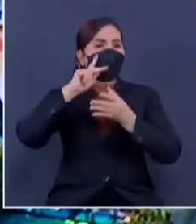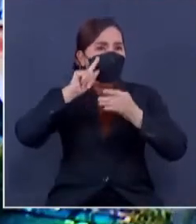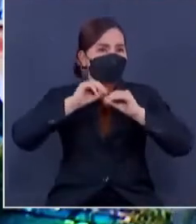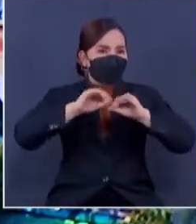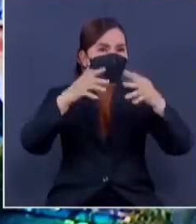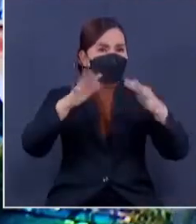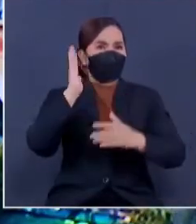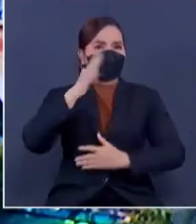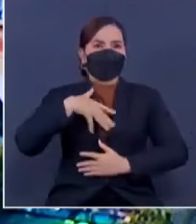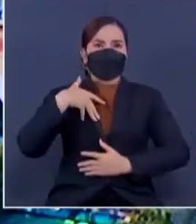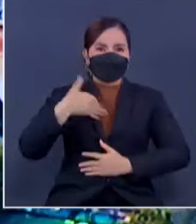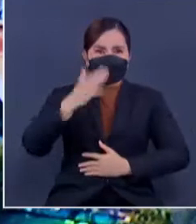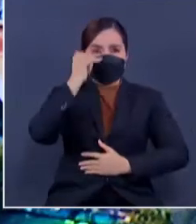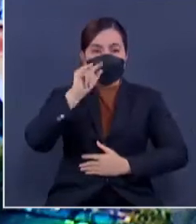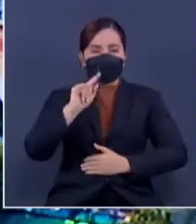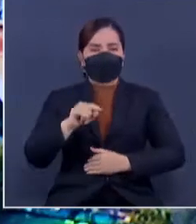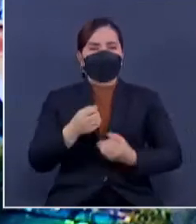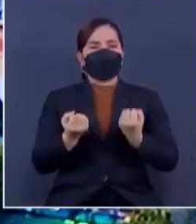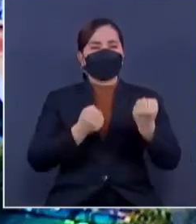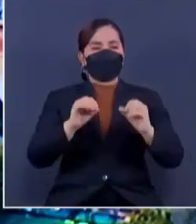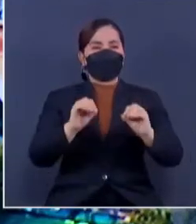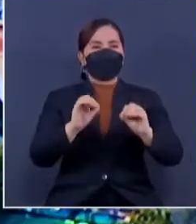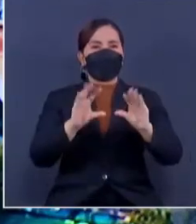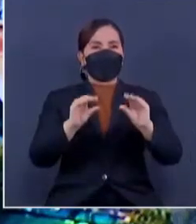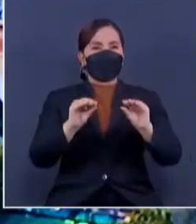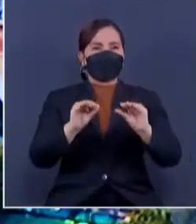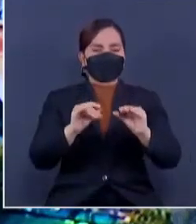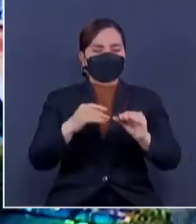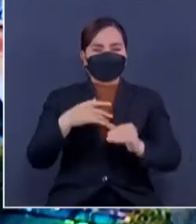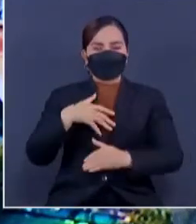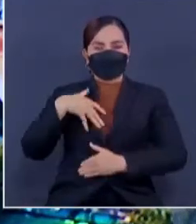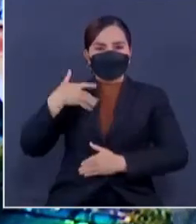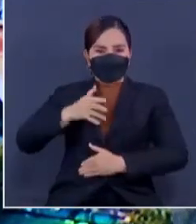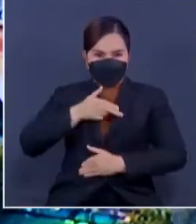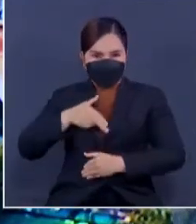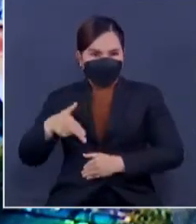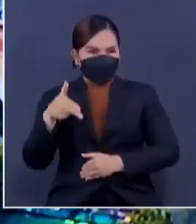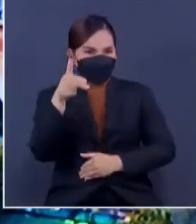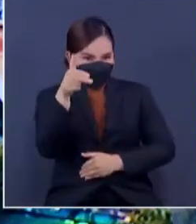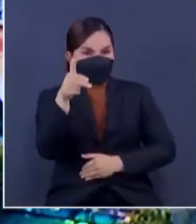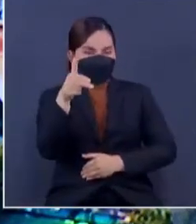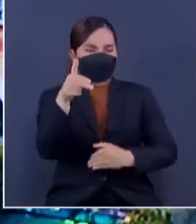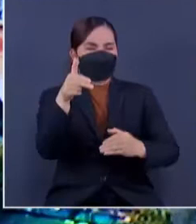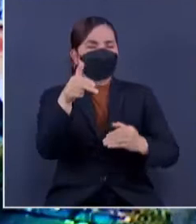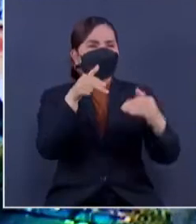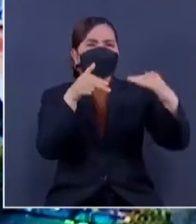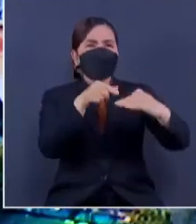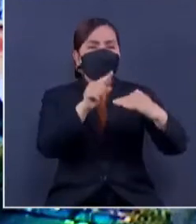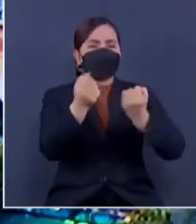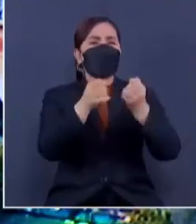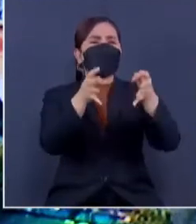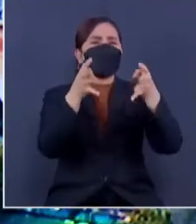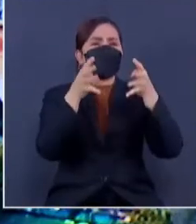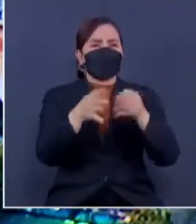ขาไม่พอใจเพราะว่าถูกกระพริบไฟใส่ก็เลยลงมาจากรถพร้อมด้วยอาวุธปืนแล้วก็ข่มขู่คนที่ขับรถบรรทุกนะคะหลังจ